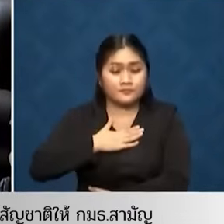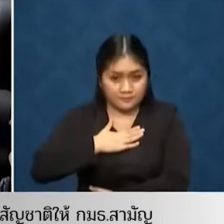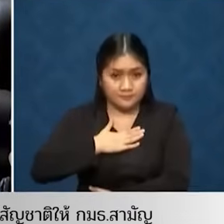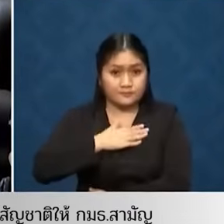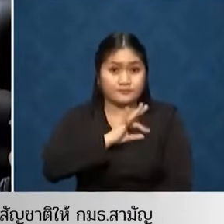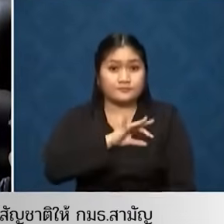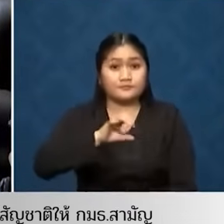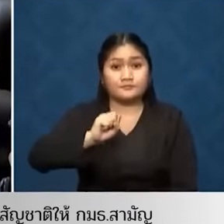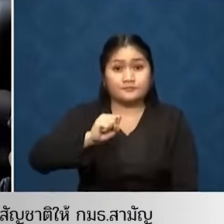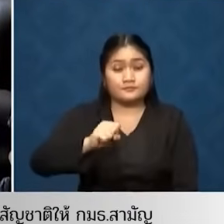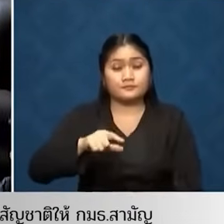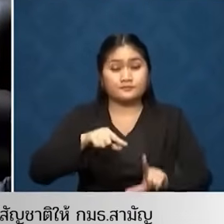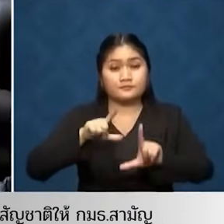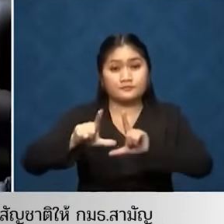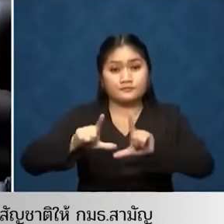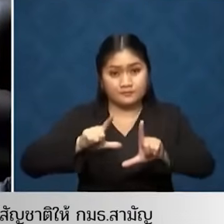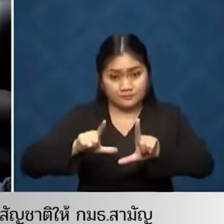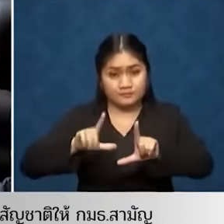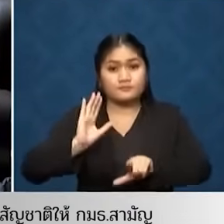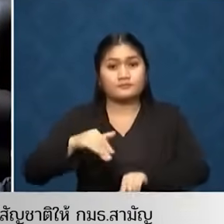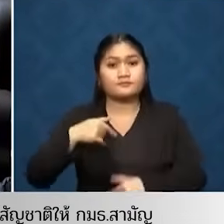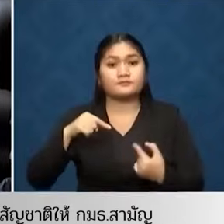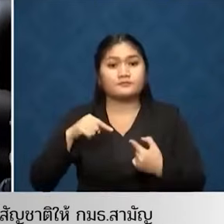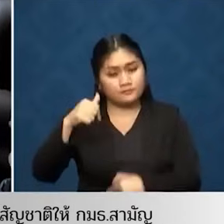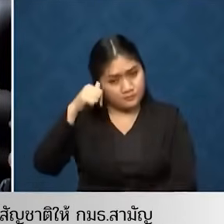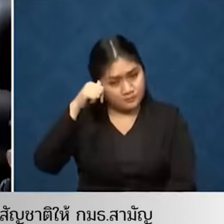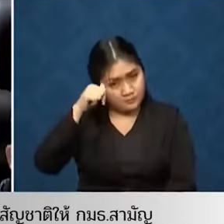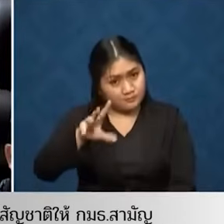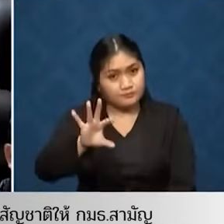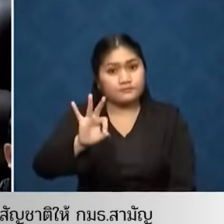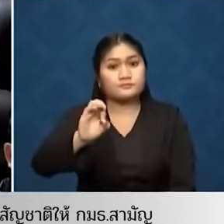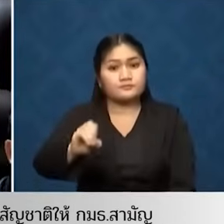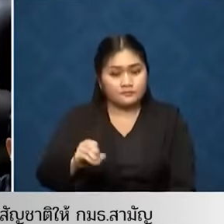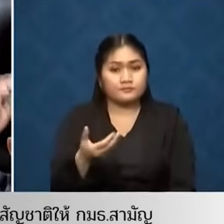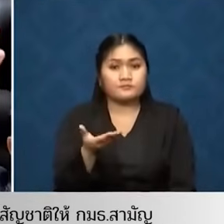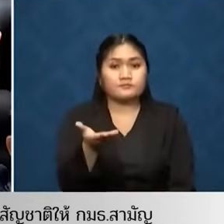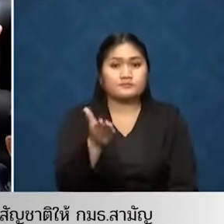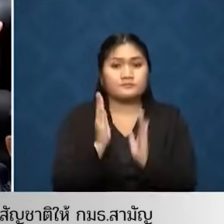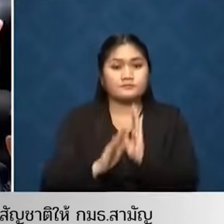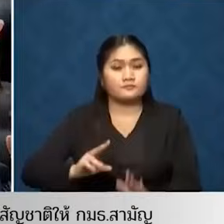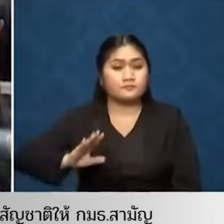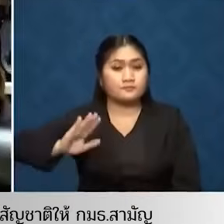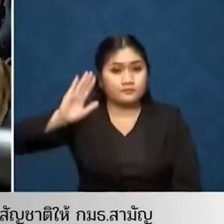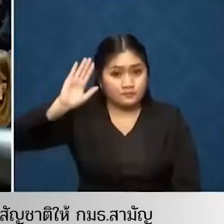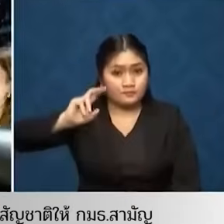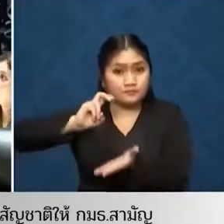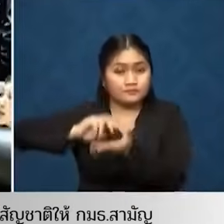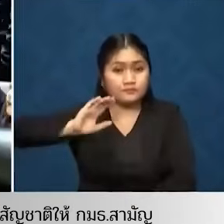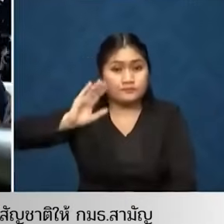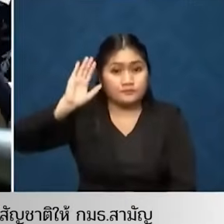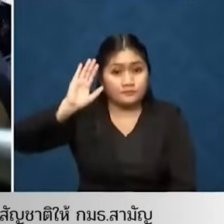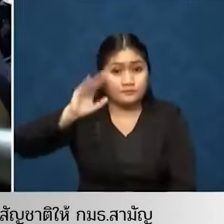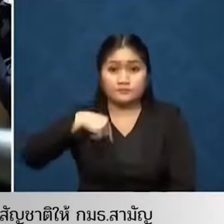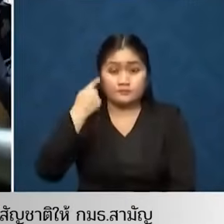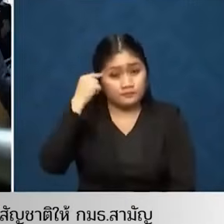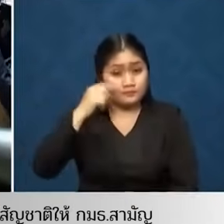ภาผู้แทนราษฎรจังหวัดเลยเสนอระยะเวลา90วันครับขอผู้รับรองได้คร ับระยะเวลา90วันมีผู้ใดขัดข้อง